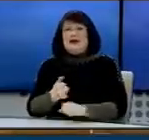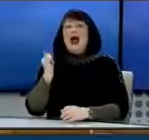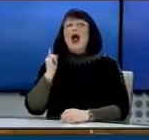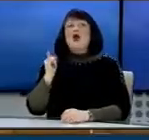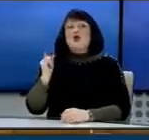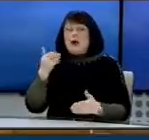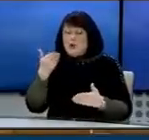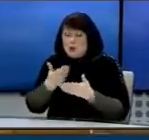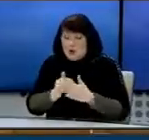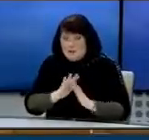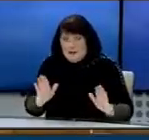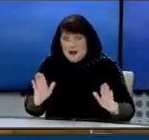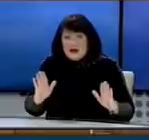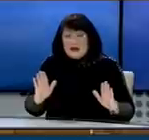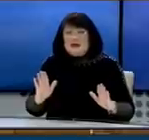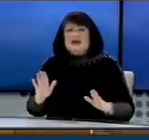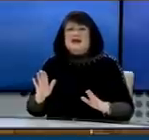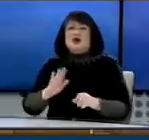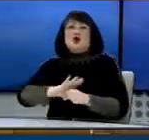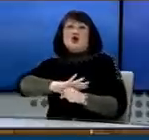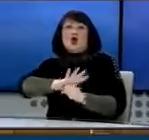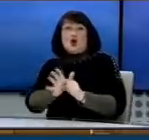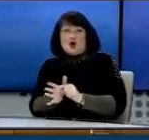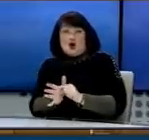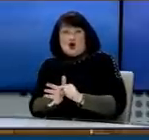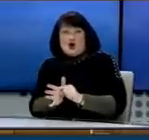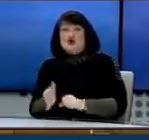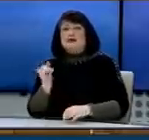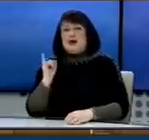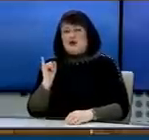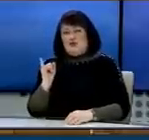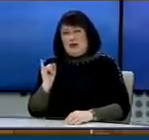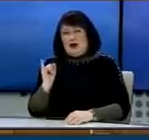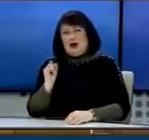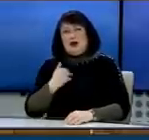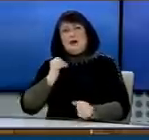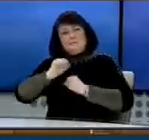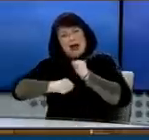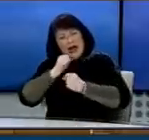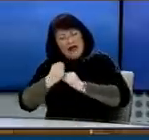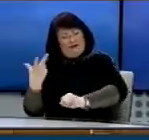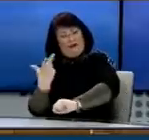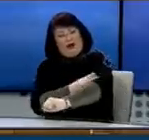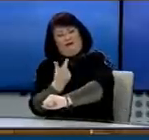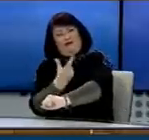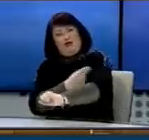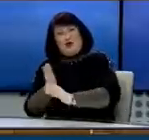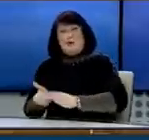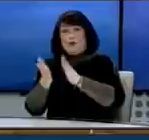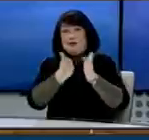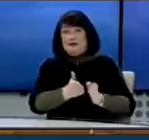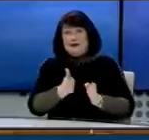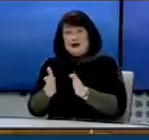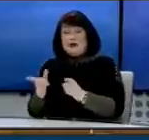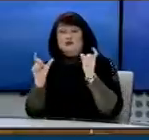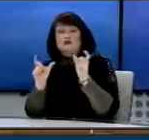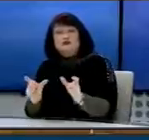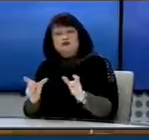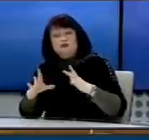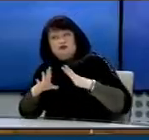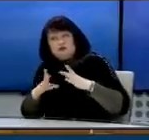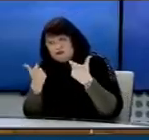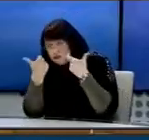τελειώσαμε με την πανδημία. Ο αγώνας του εμβολιασμού από τη μία, της επιφυλακής από την